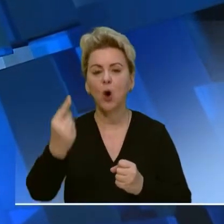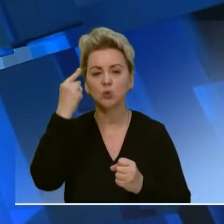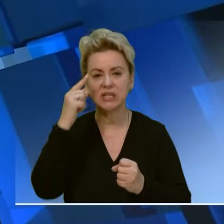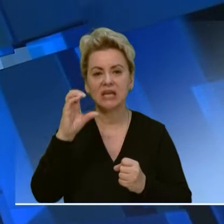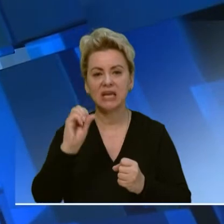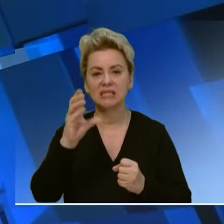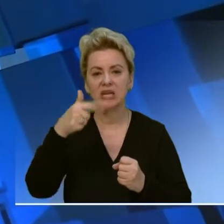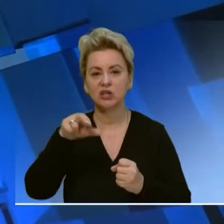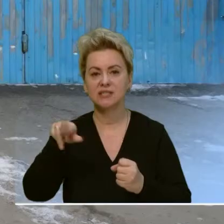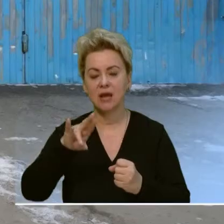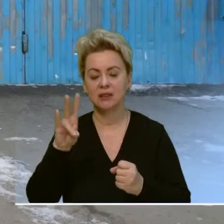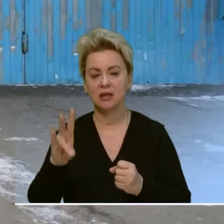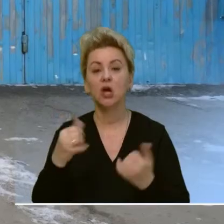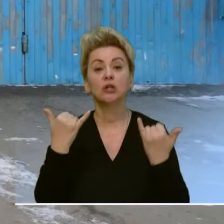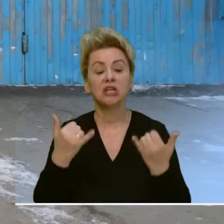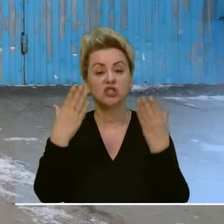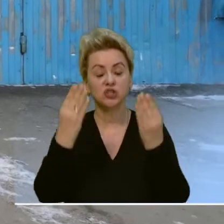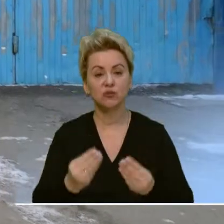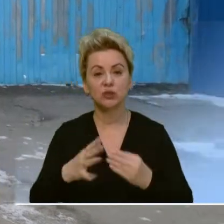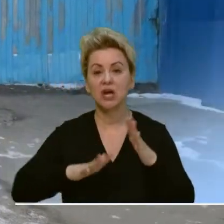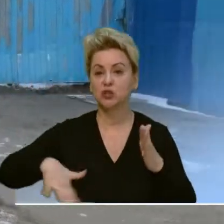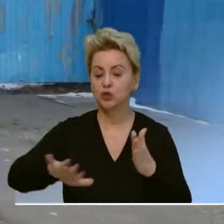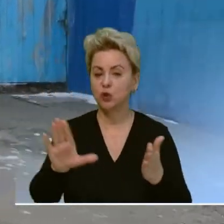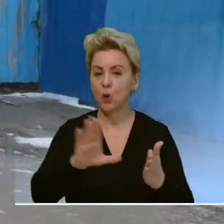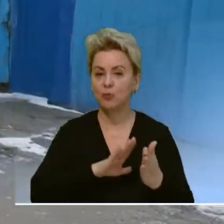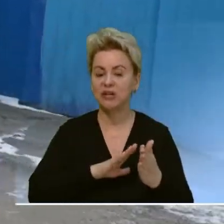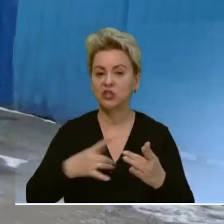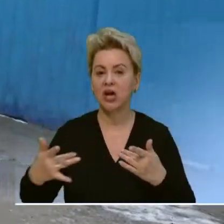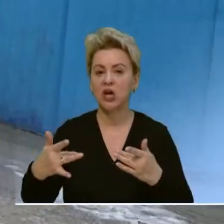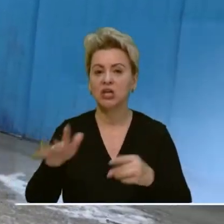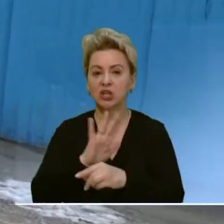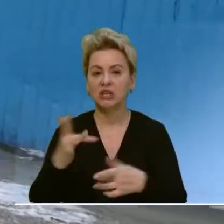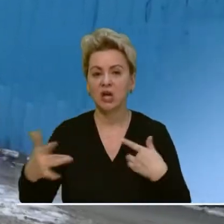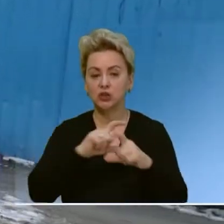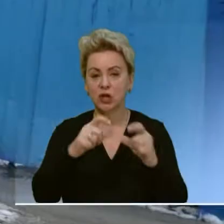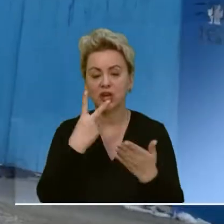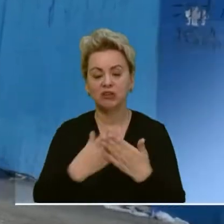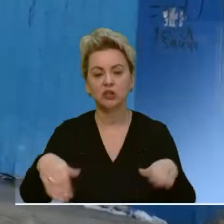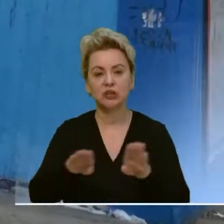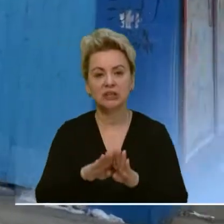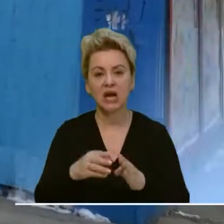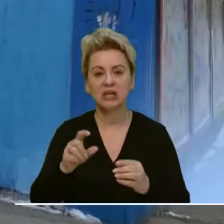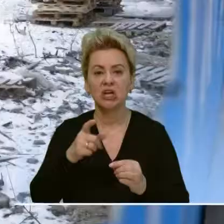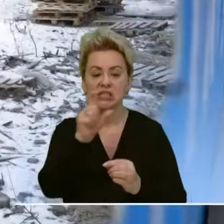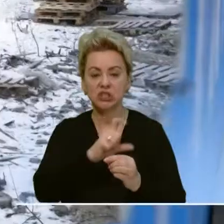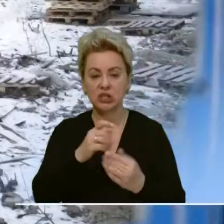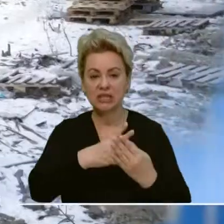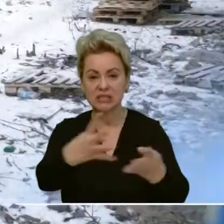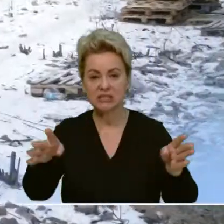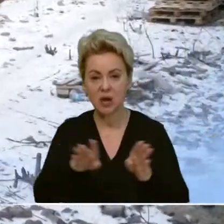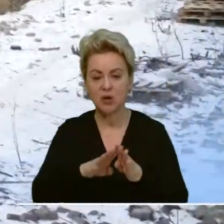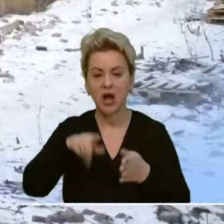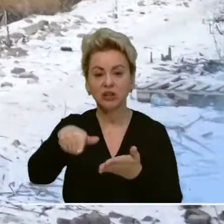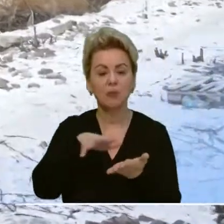узнала Елена Сарксян. На сегодняшний день территория бывшего кинотеатра «Россия» выглядит так. Установлен синий забор по периметру, а за ним